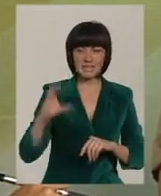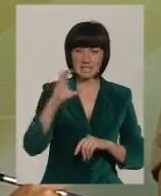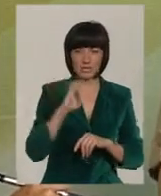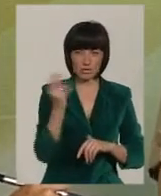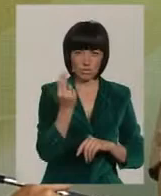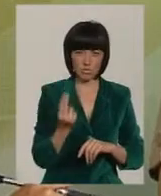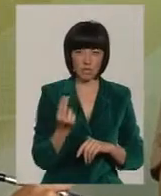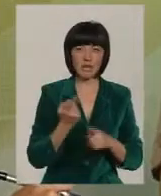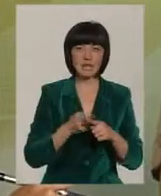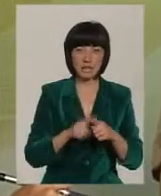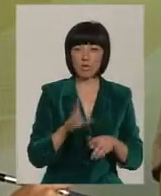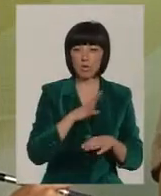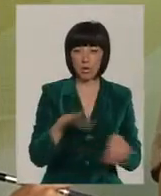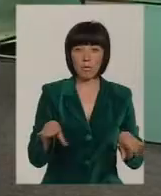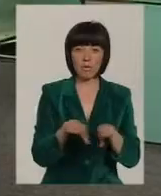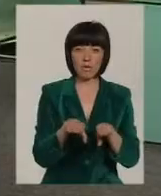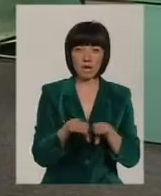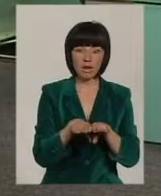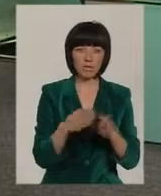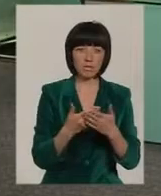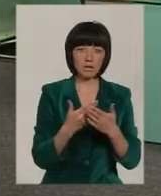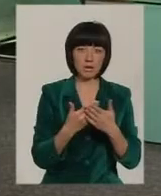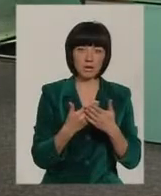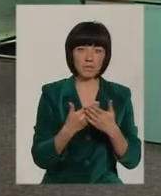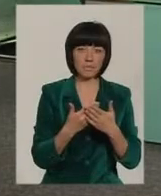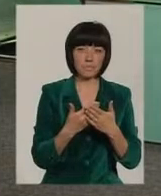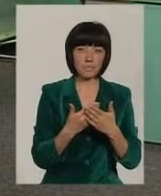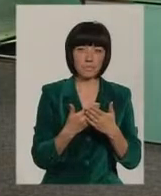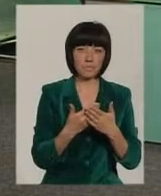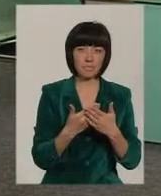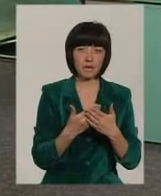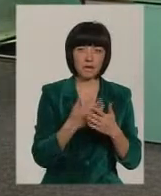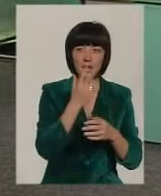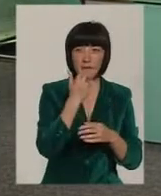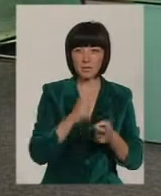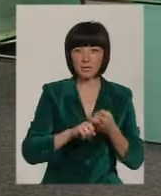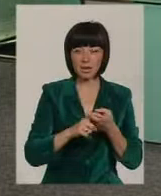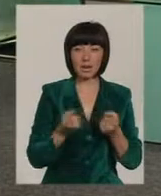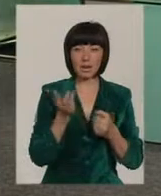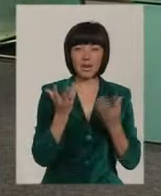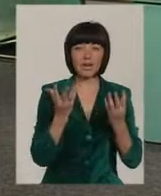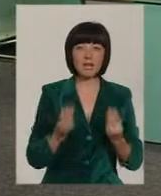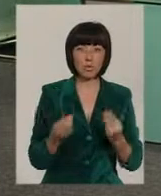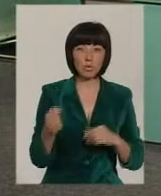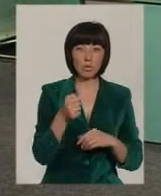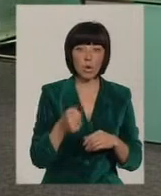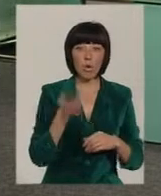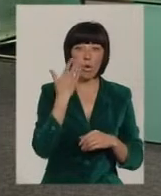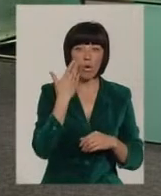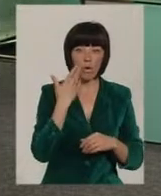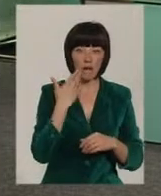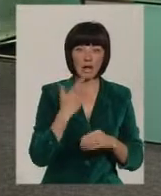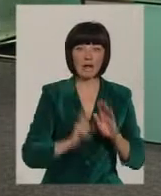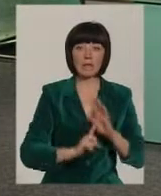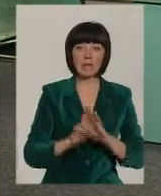вже було, якщо порівняти з грипом, то ми можемо бути носіями того грипу там кілька днів або кілька тижнів, і потім, коли вже